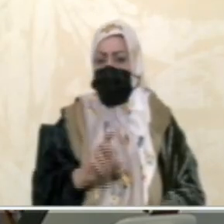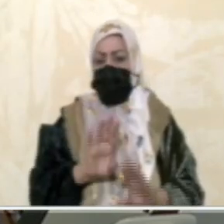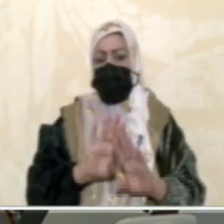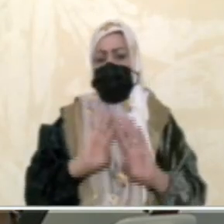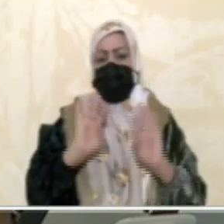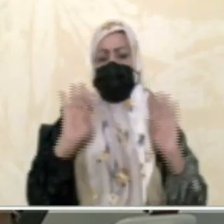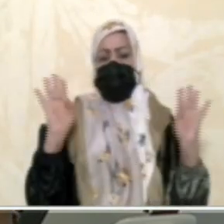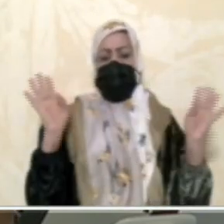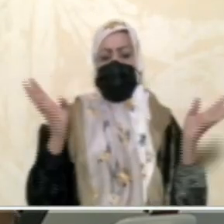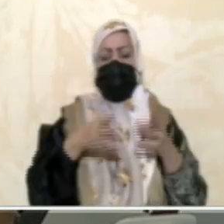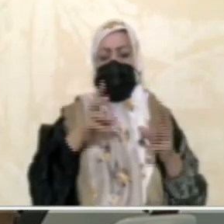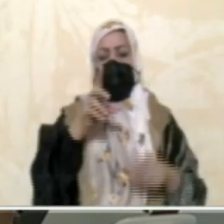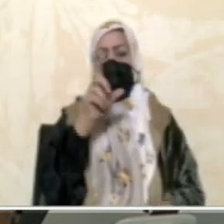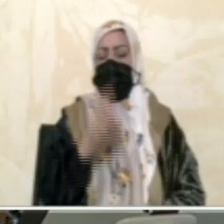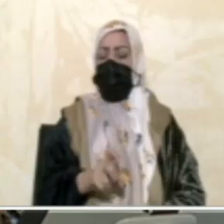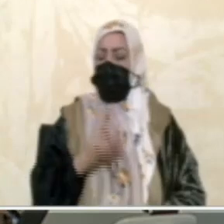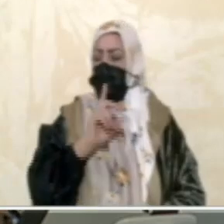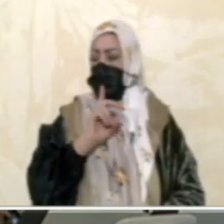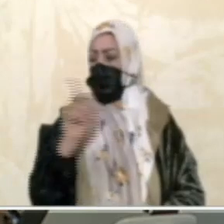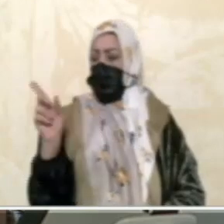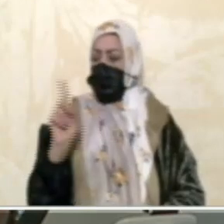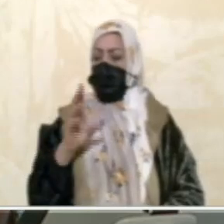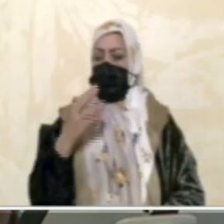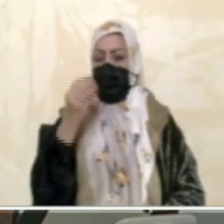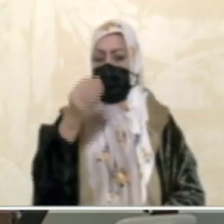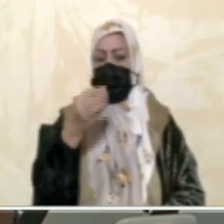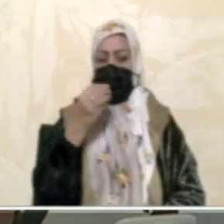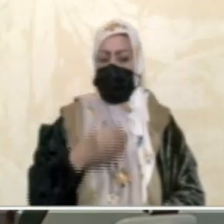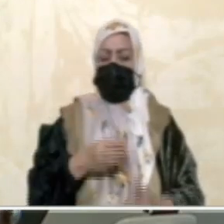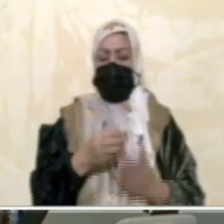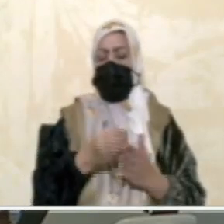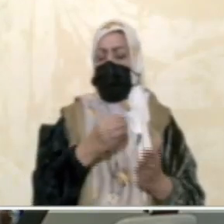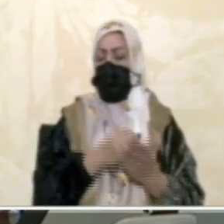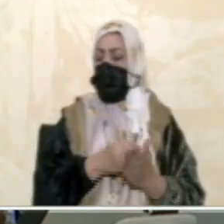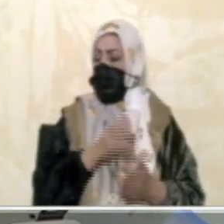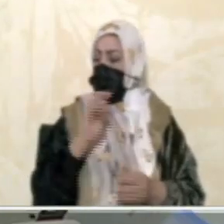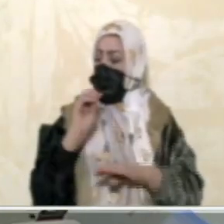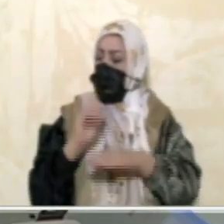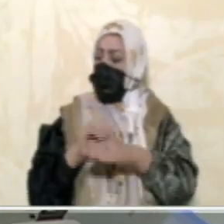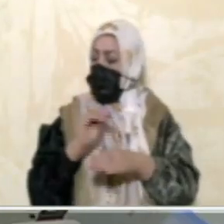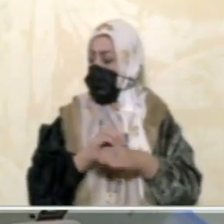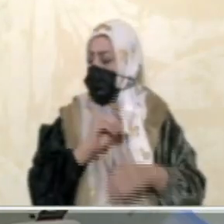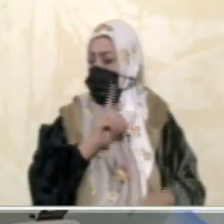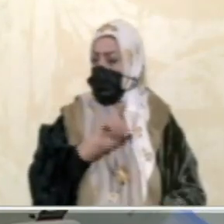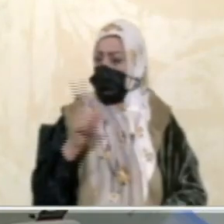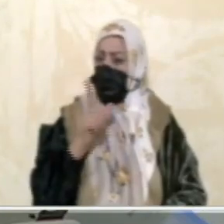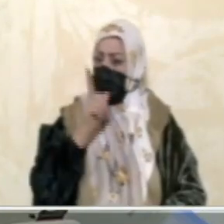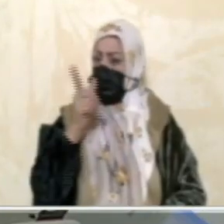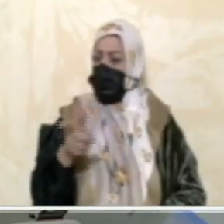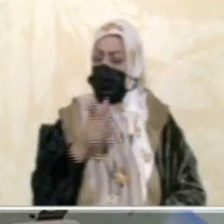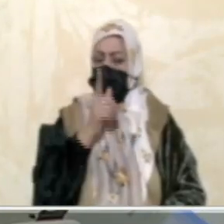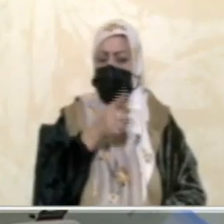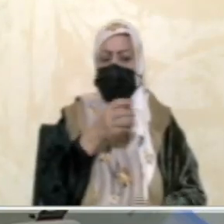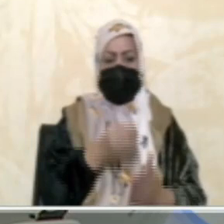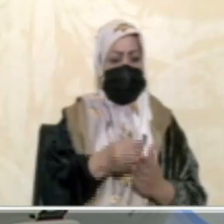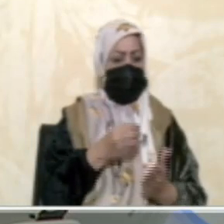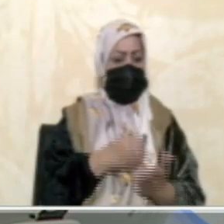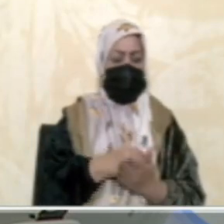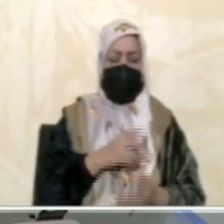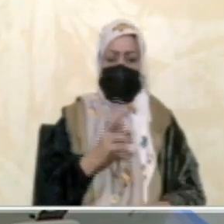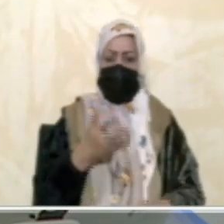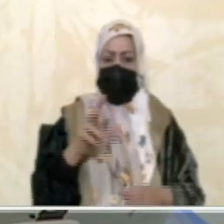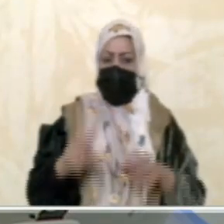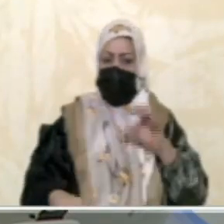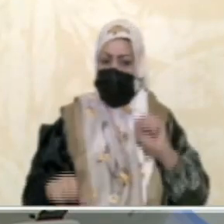المسجد فلينها هم عن ذلك قبل ان يصلي يقولوا للناس لا يجوز لي انسان ان يحجز مكانا في المسجد